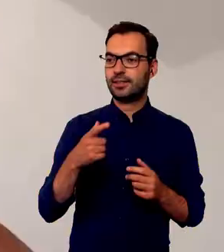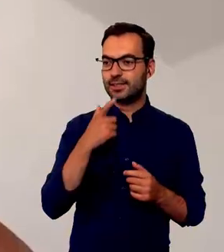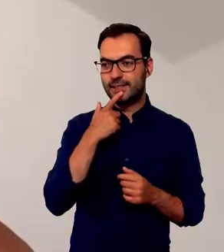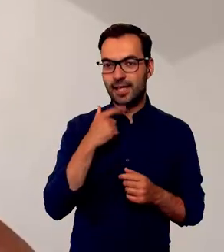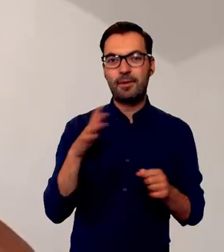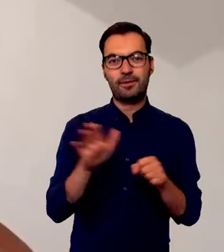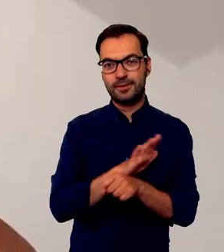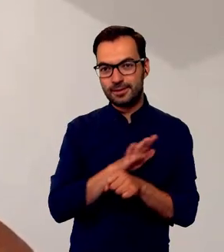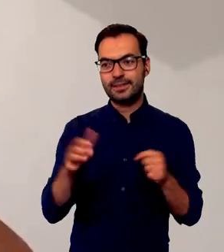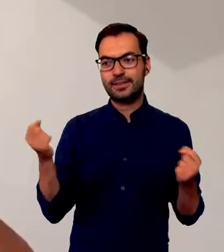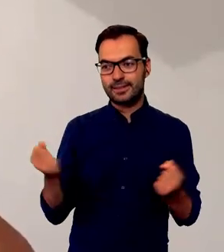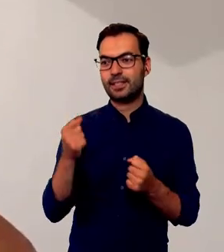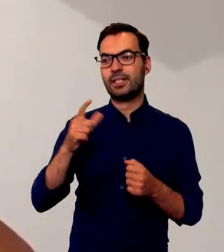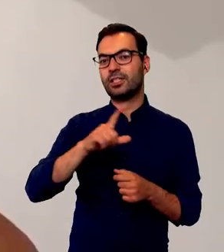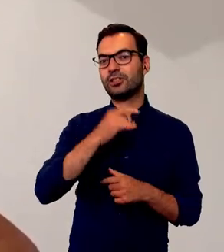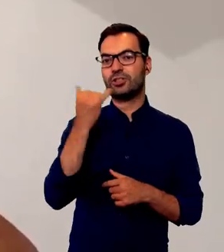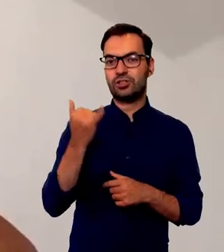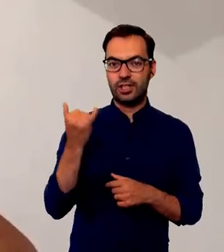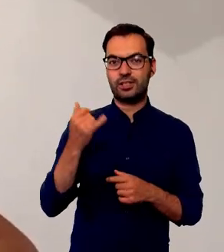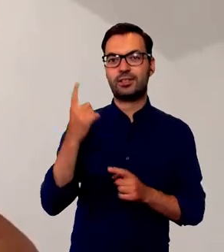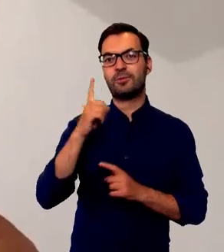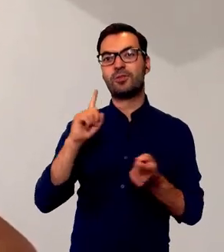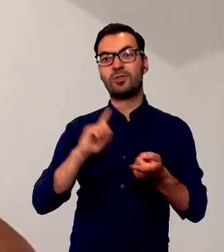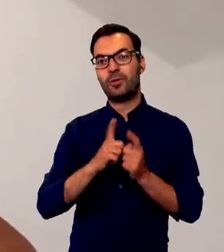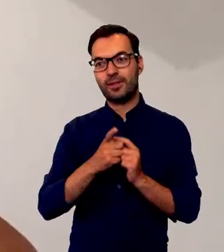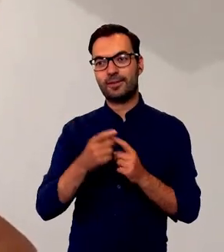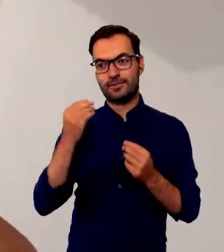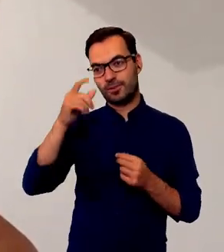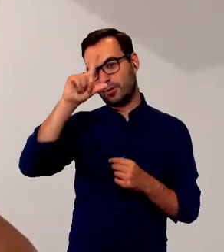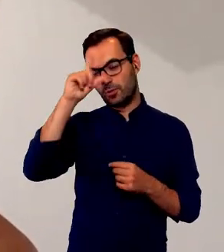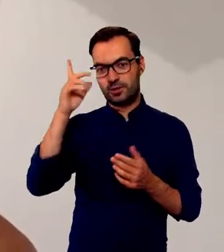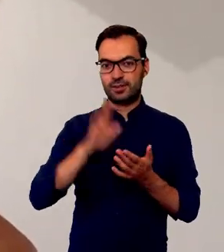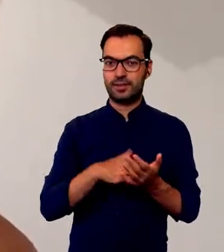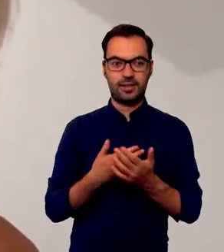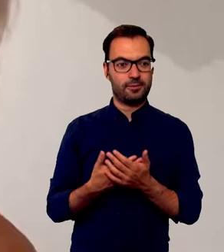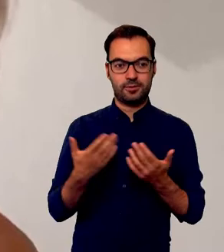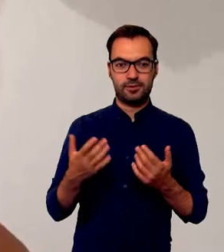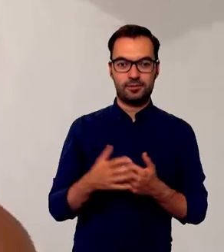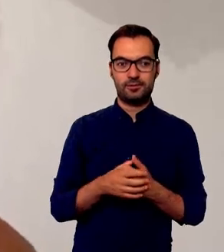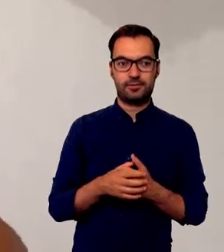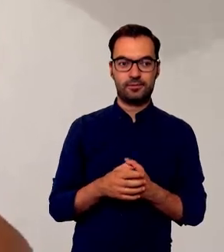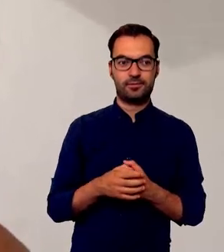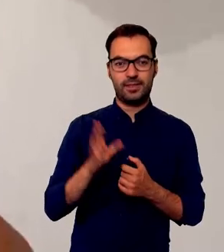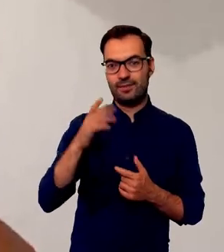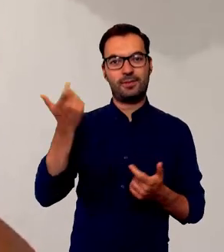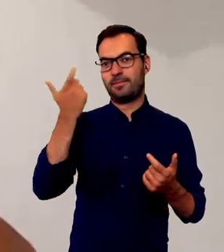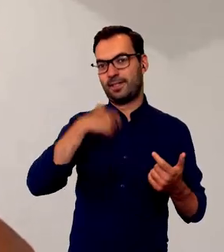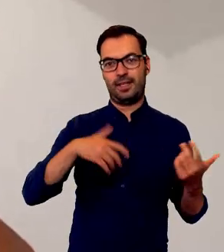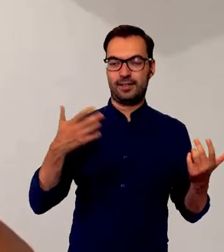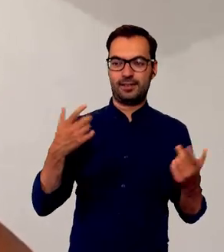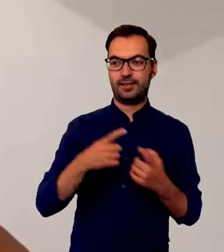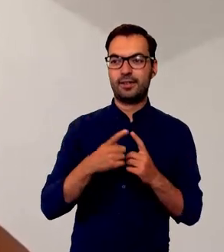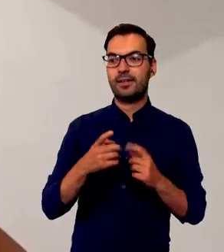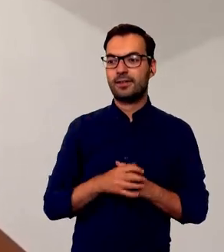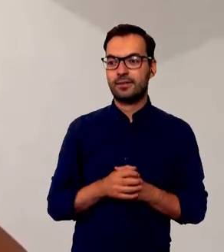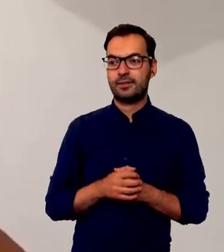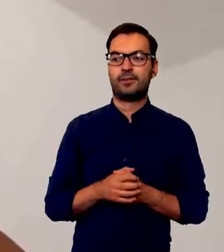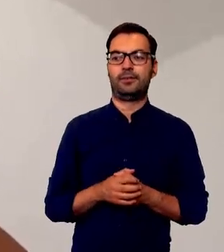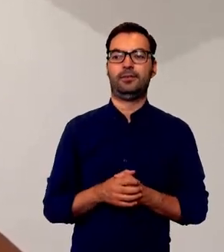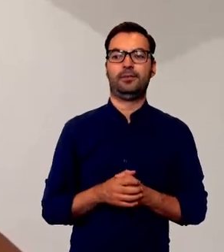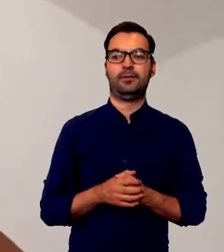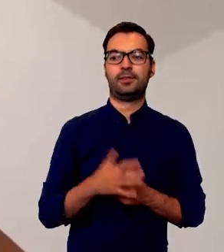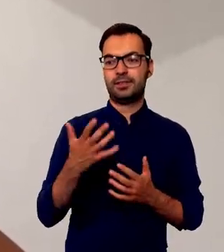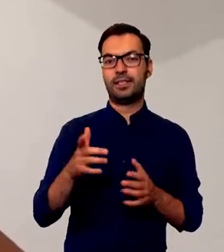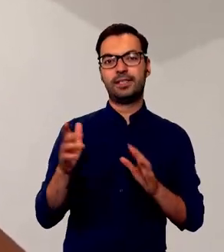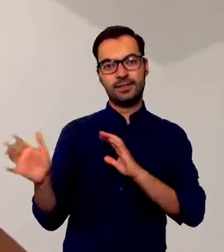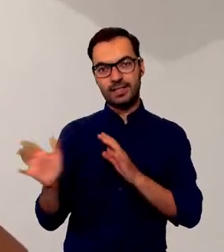mało. To czasami dzieci spotykają dobrą wróżkę w postaci, no nie wiem, nawet mnie, tak? Taką, która